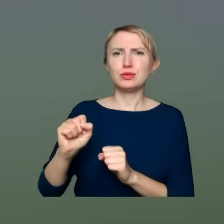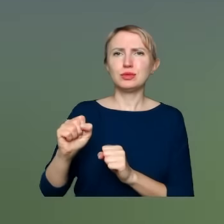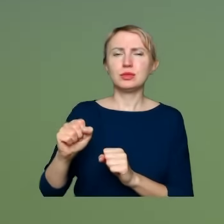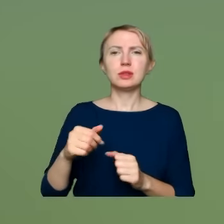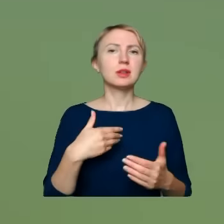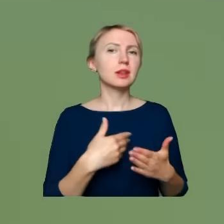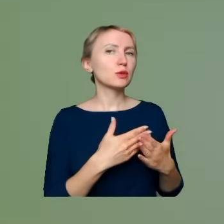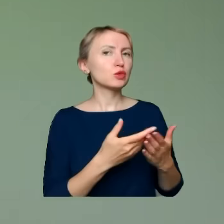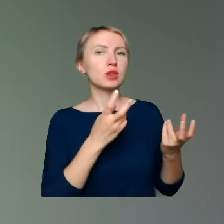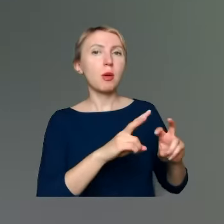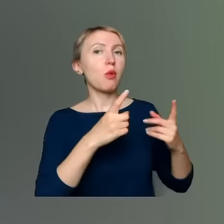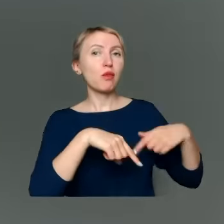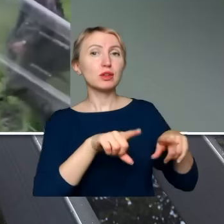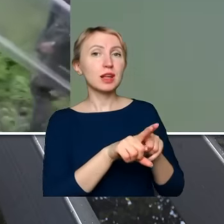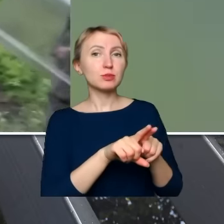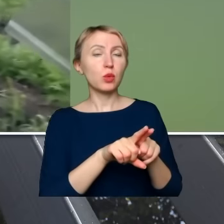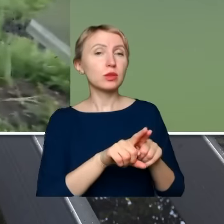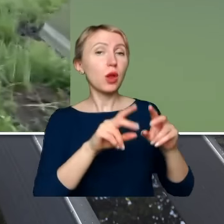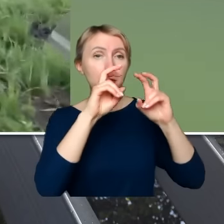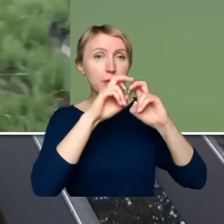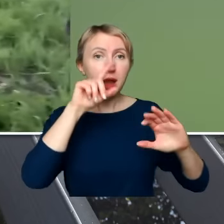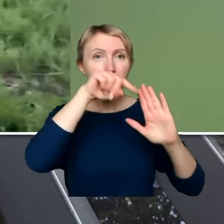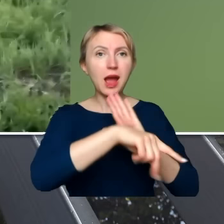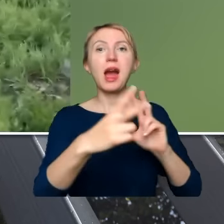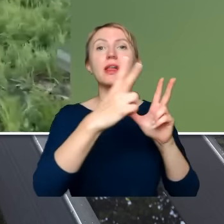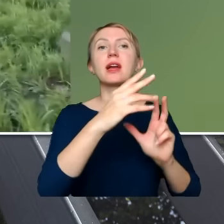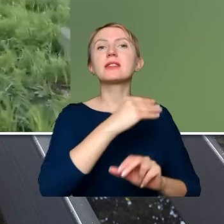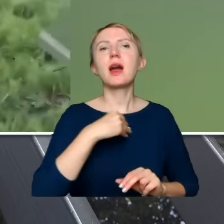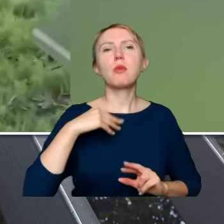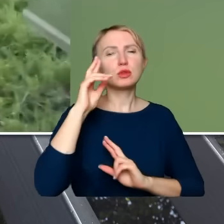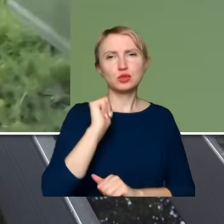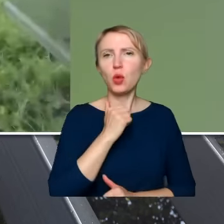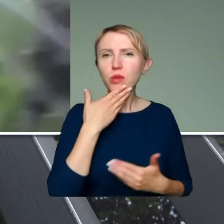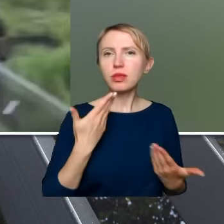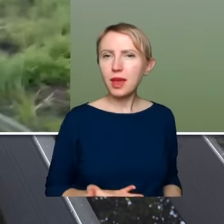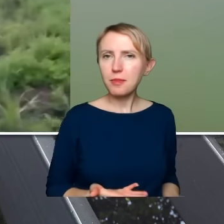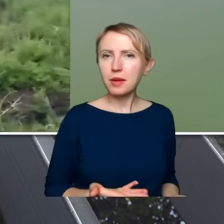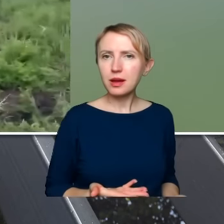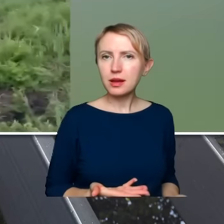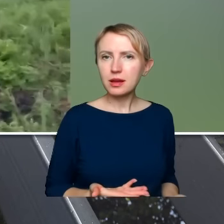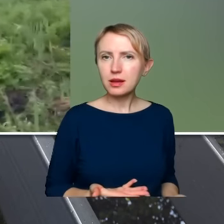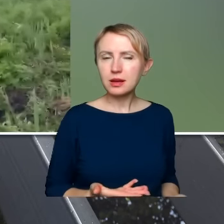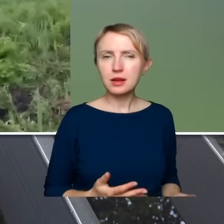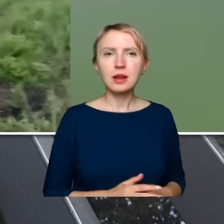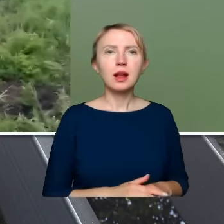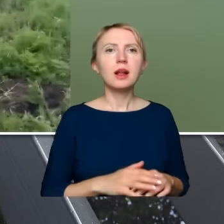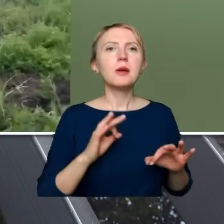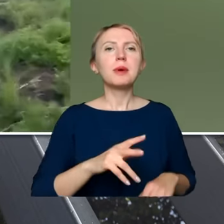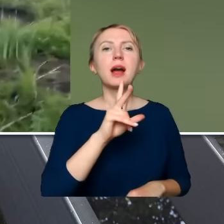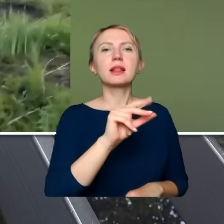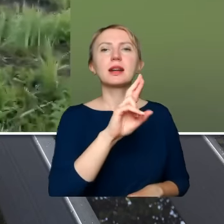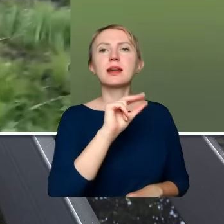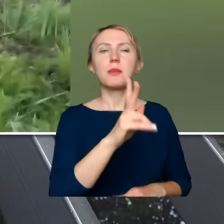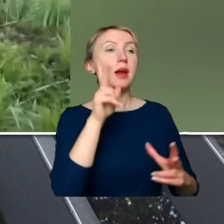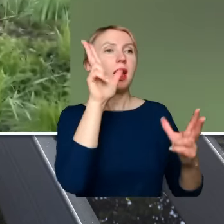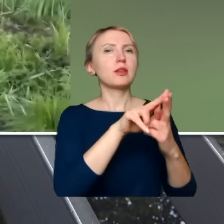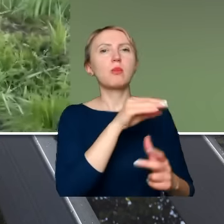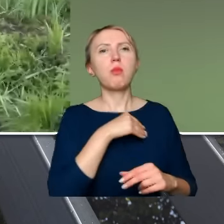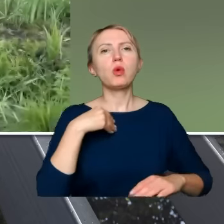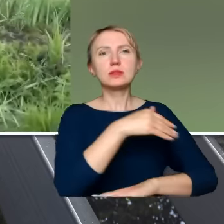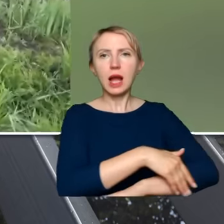powołano zespołu, który by badał ataki na polskich żołnierzy. Nie powołano tego, pan Kramek atakował polską